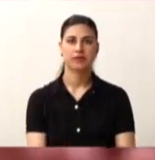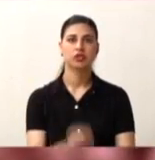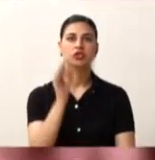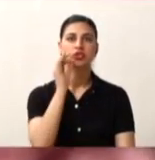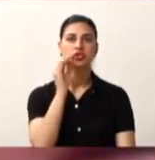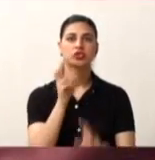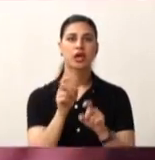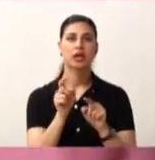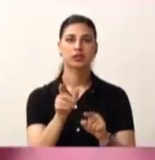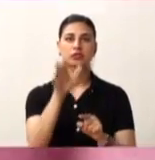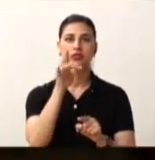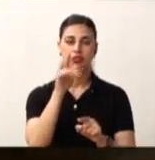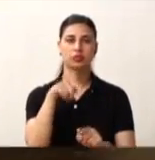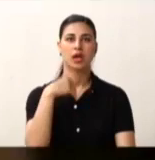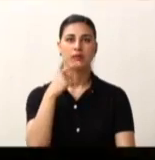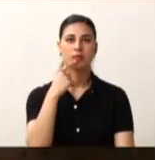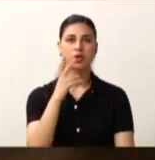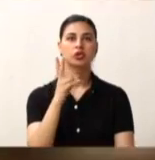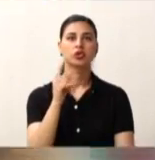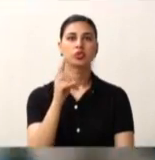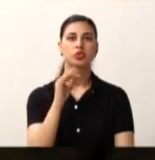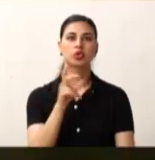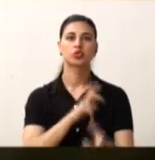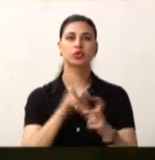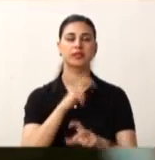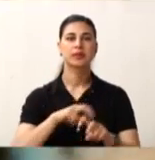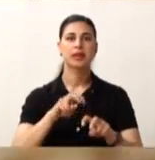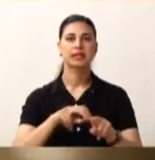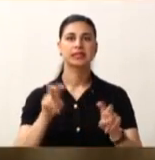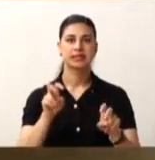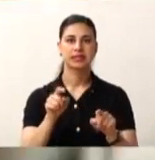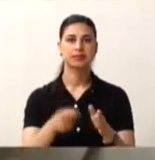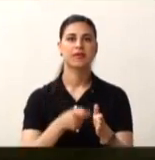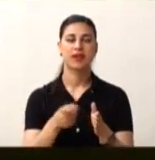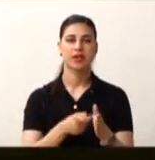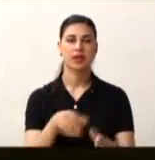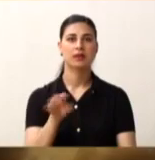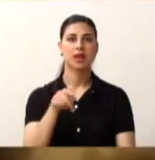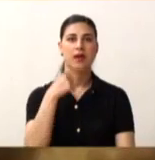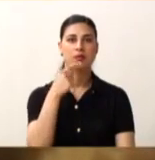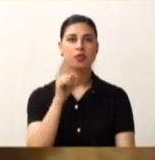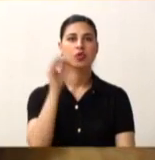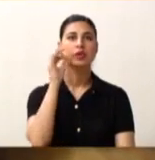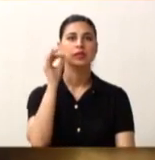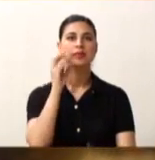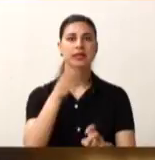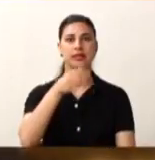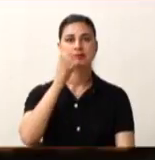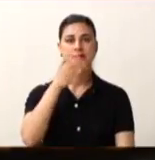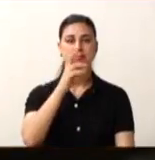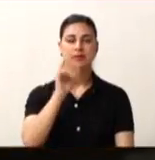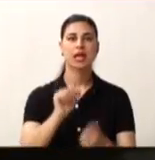შაქრის ზემოქმედებაზე საუბრობენ ნიუ-იორკის უნივერსიტეტის მედიცინის მკვლევარებიც. აღმოჩნდა, რომ ტკბილი სითხეებისა